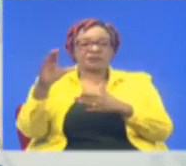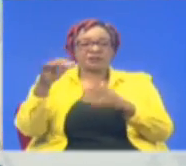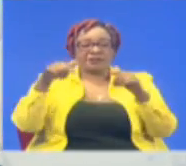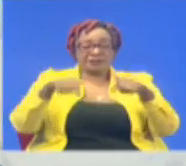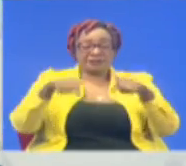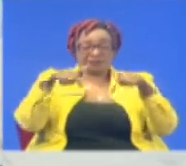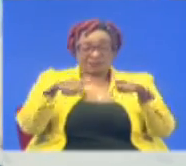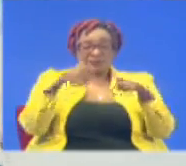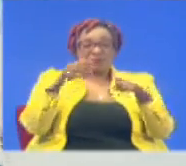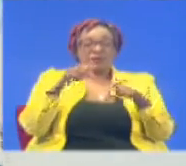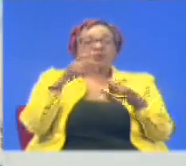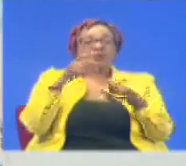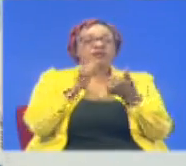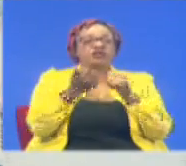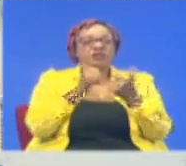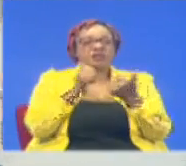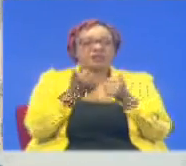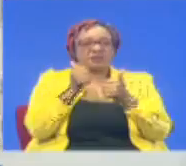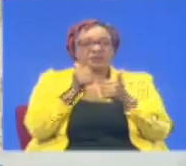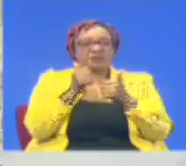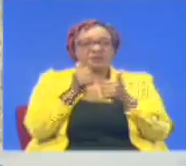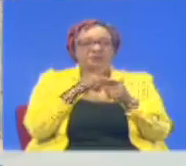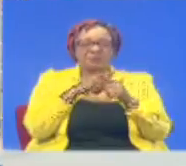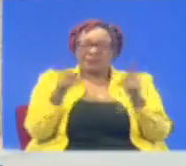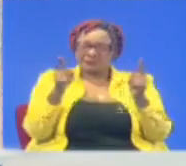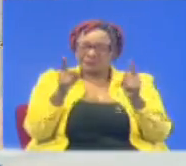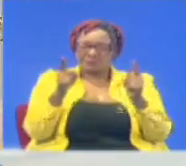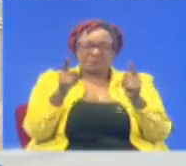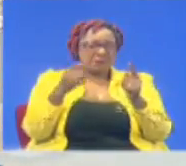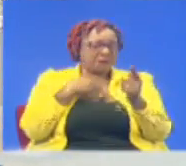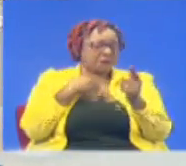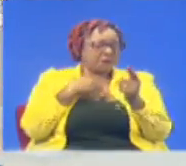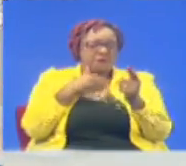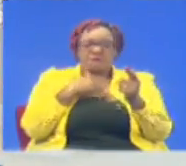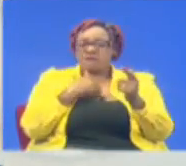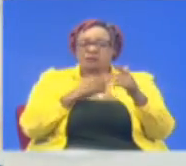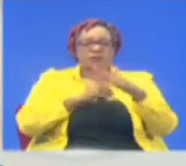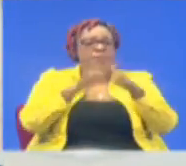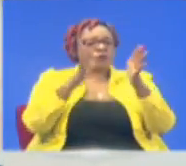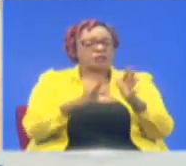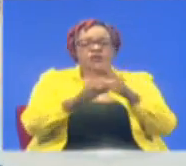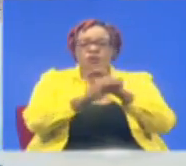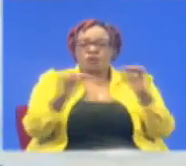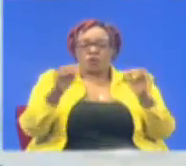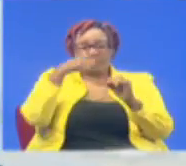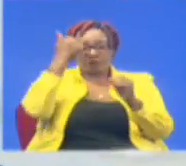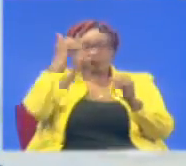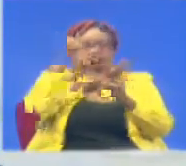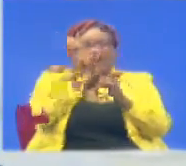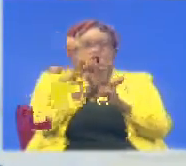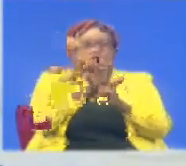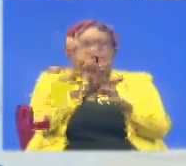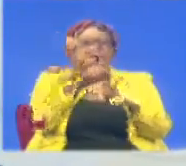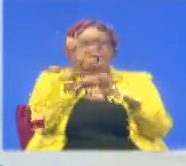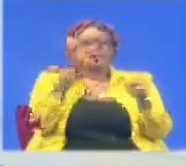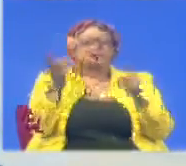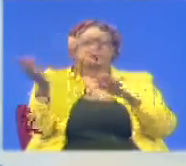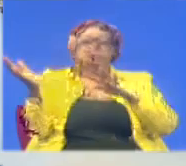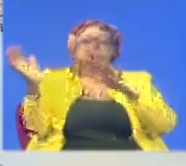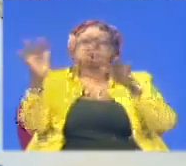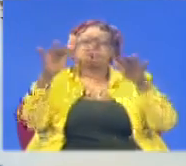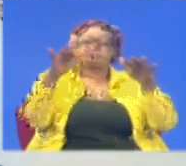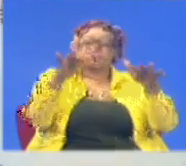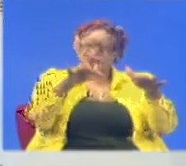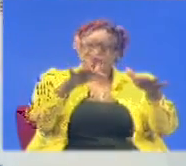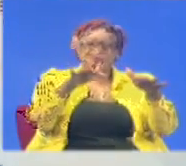Moi Kasarani, pasi na mashabiki kwa sababu ya janga la homa ya corona. Lakini tayari mashabiki wamekwisha kuingia hapa